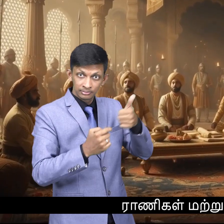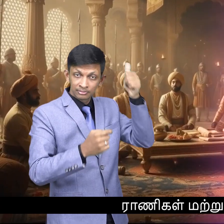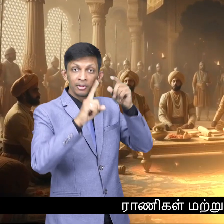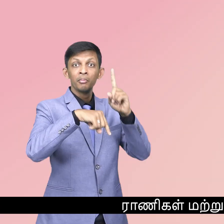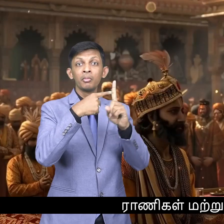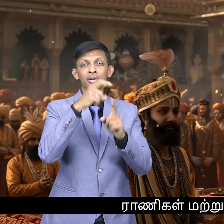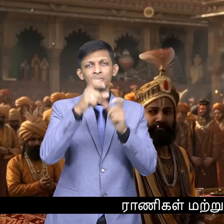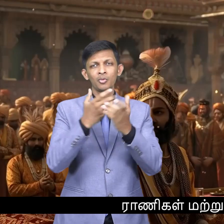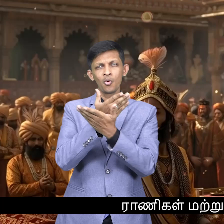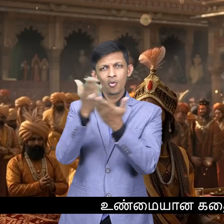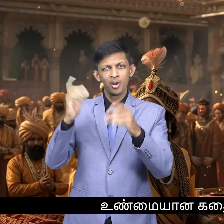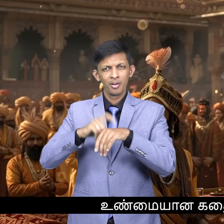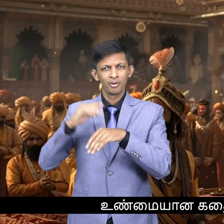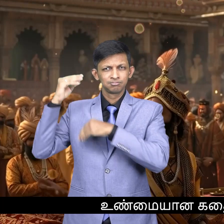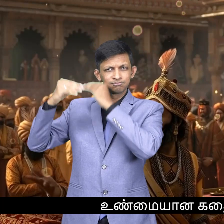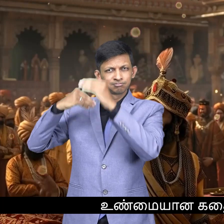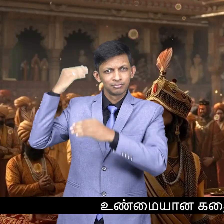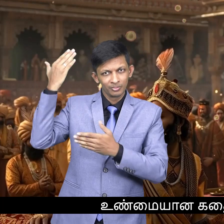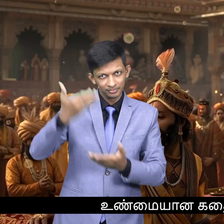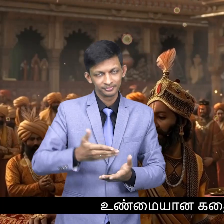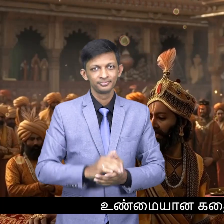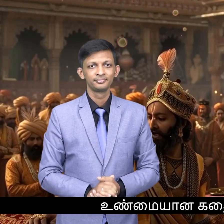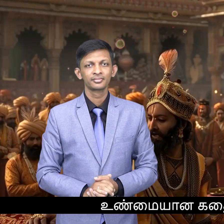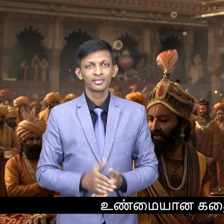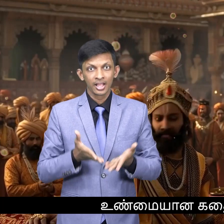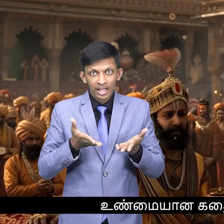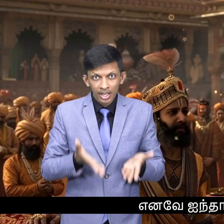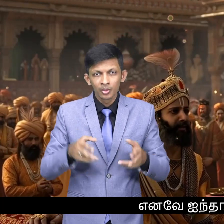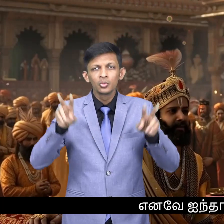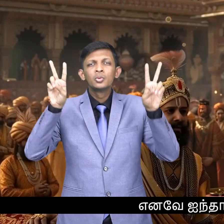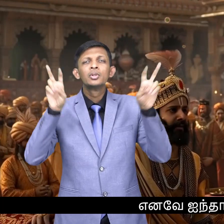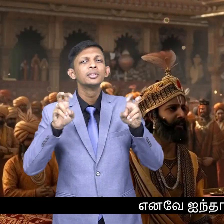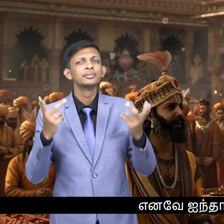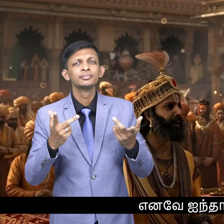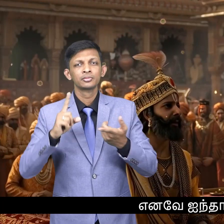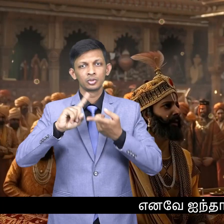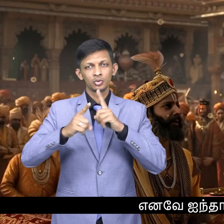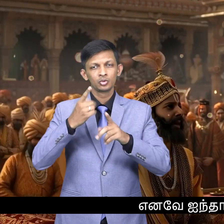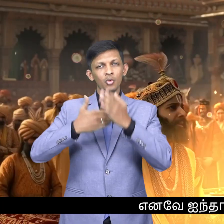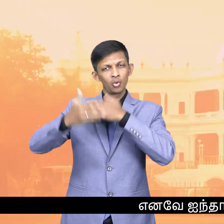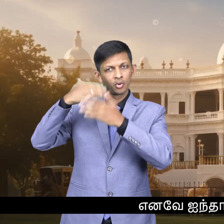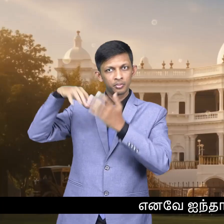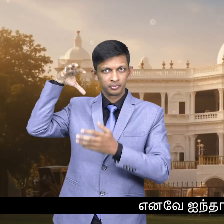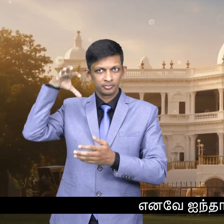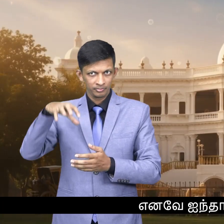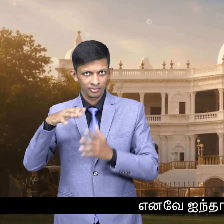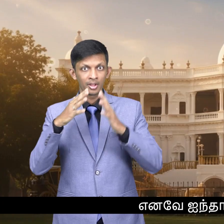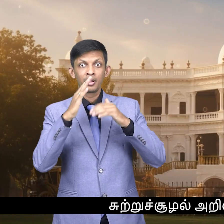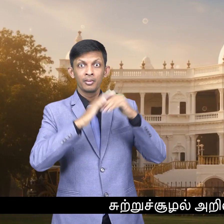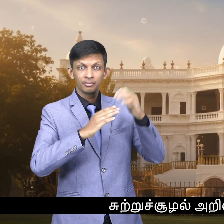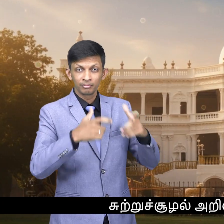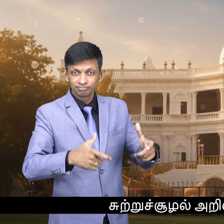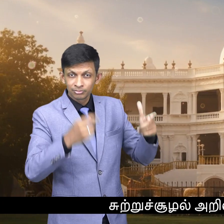ராணிகள் மற்றும் மக்களை பற்றி உண்மையான கதைகளை சொல்கின்றன. எனவே 5ஆம் வகுப்பிலிருந்து